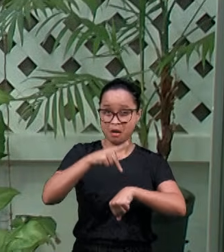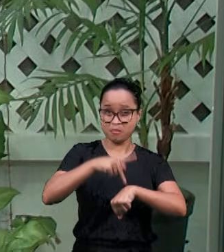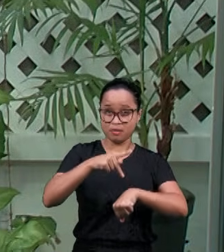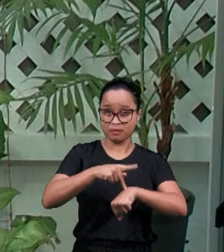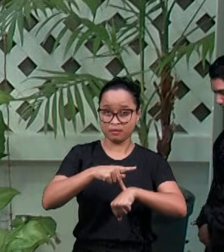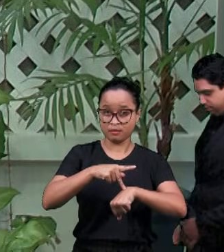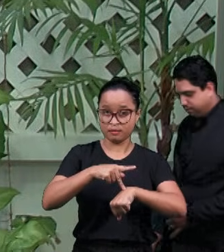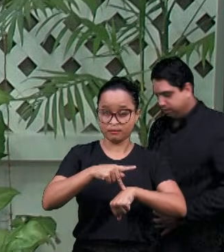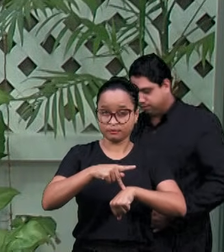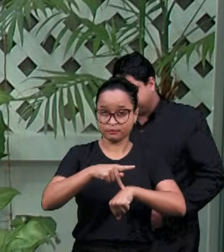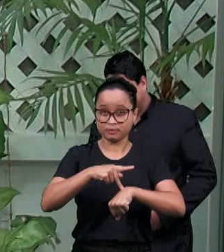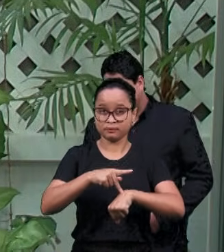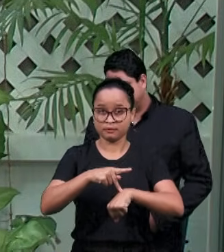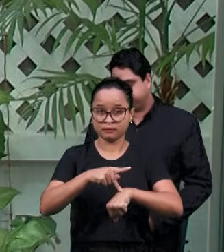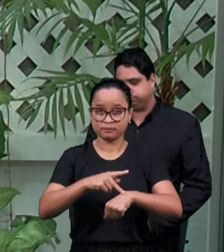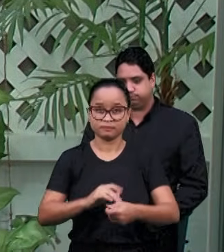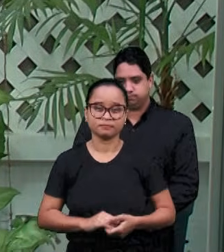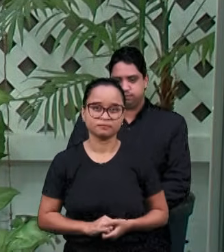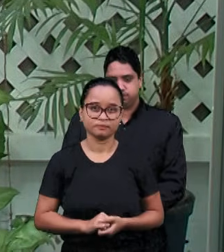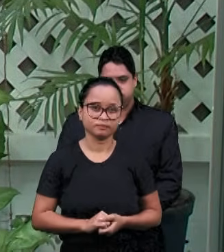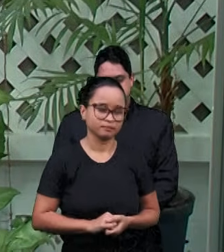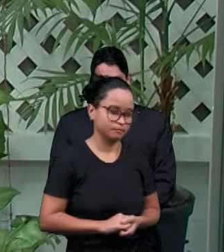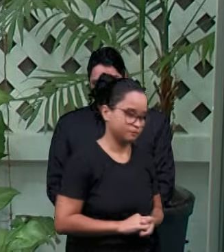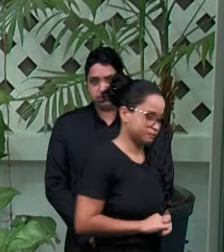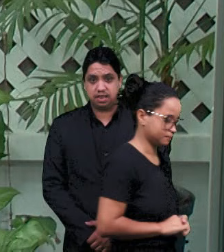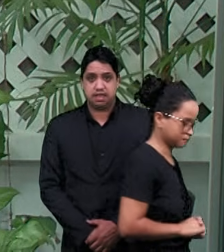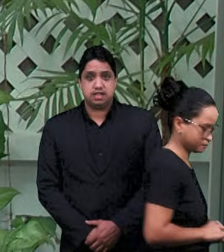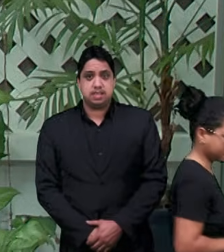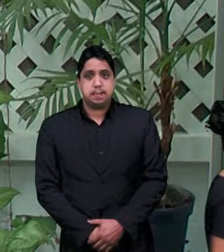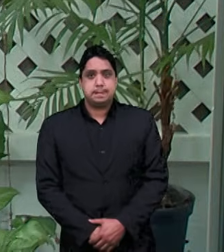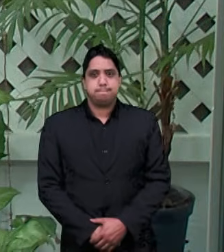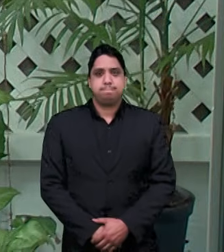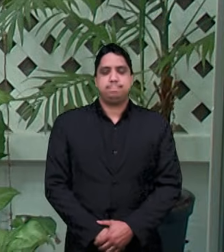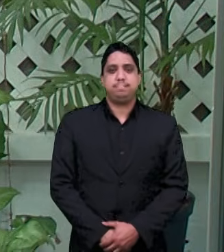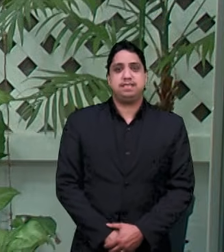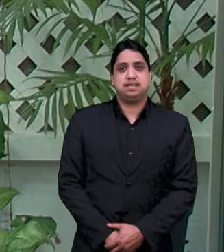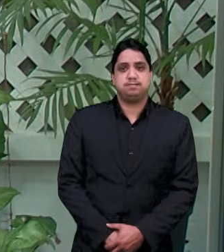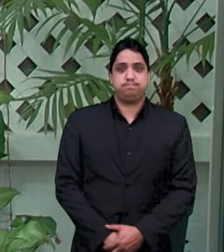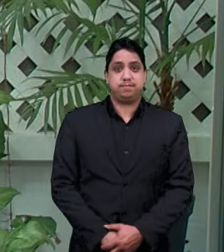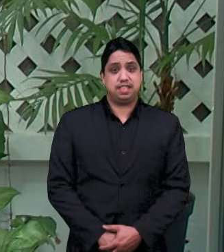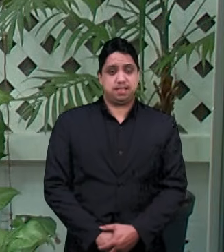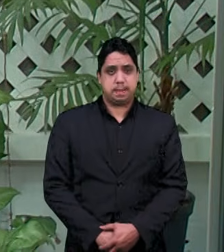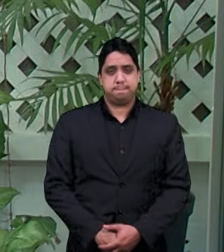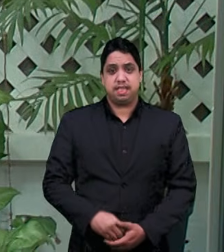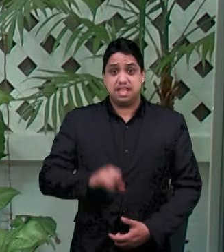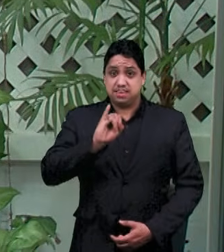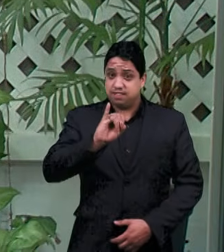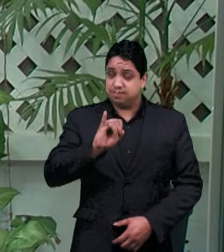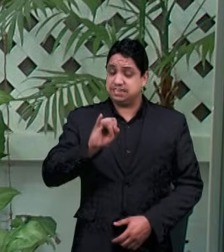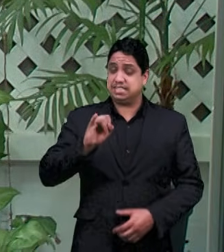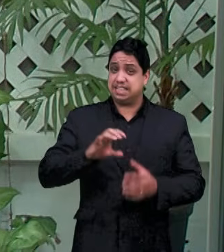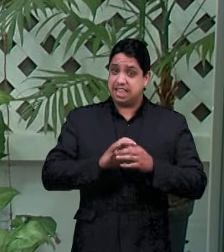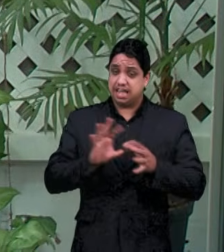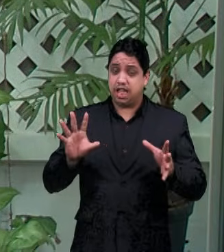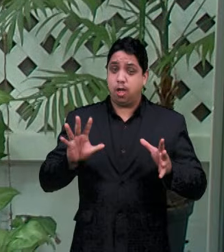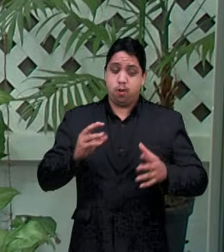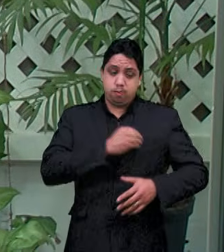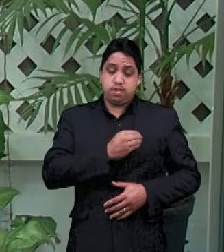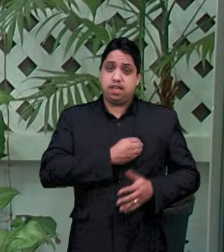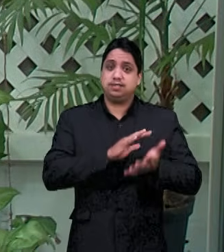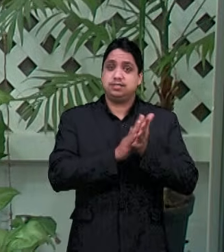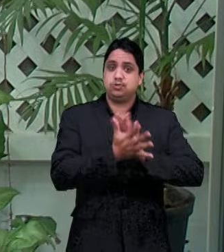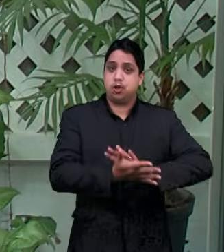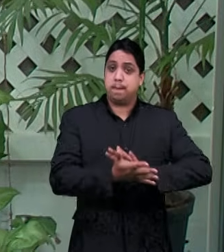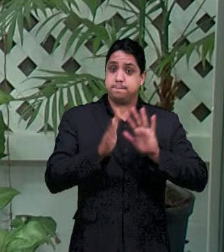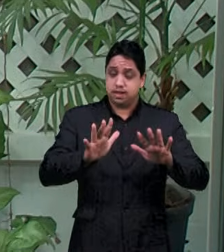Si vous laissez le péché vous détruit. Mais l'homme qui connaît la bonne perle est à votre côté,